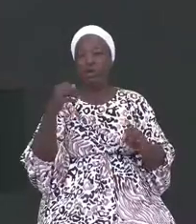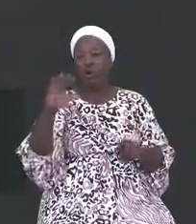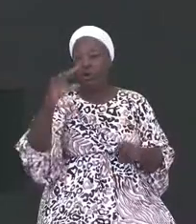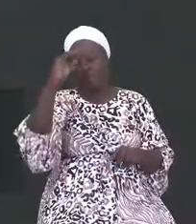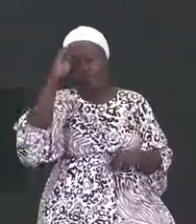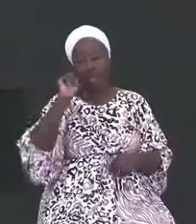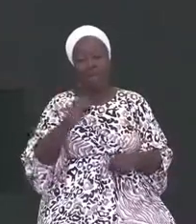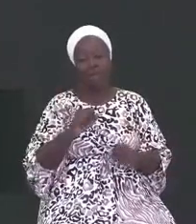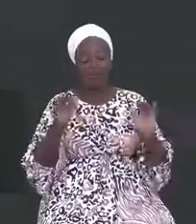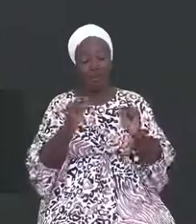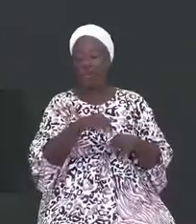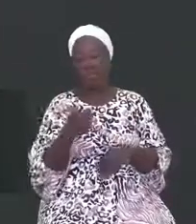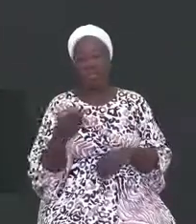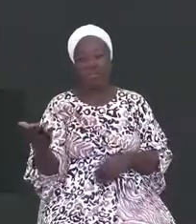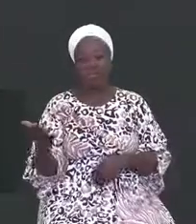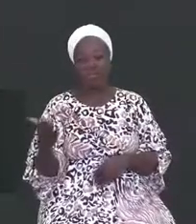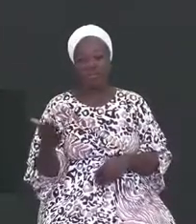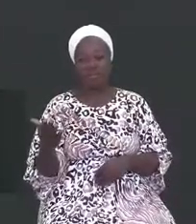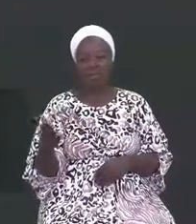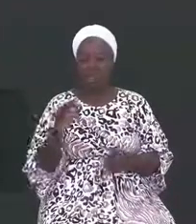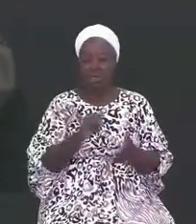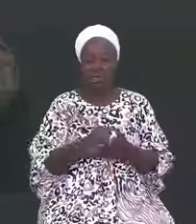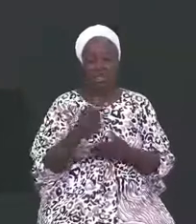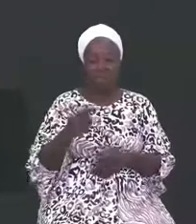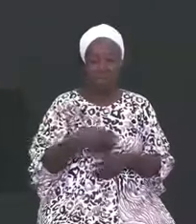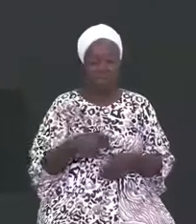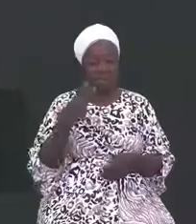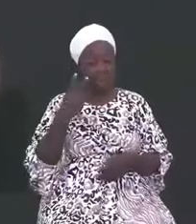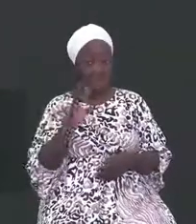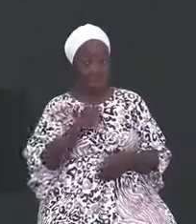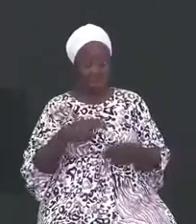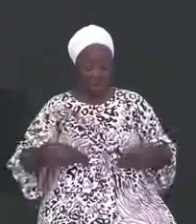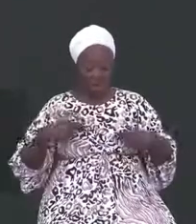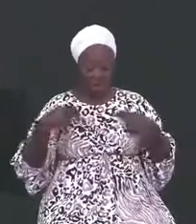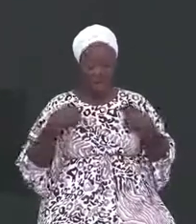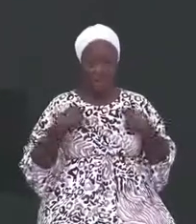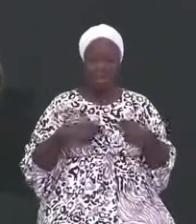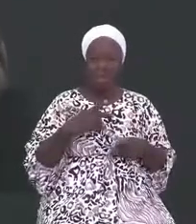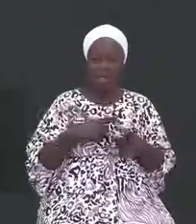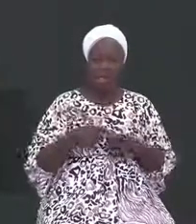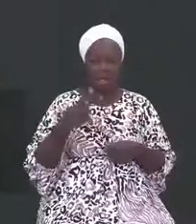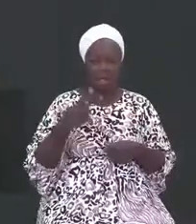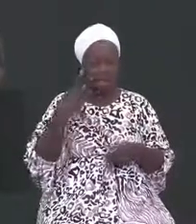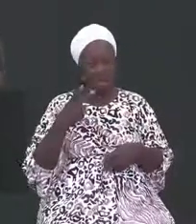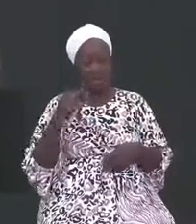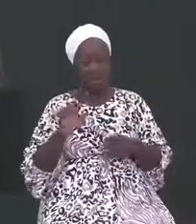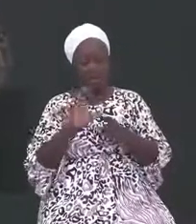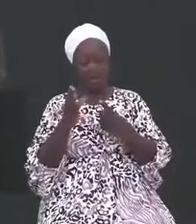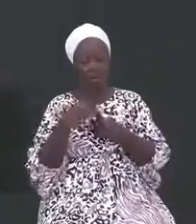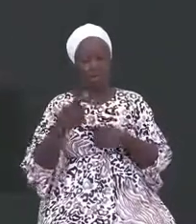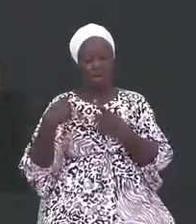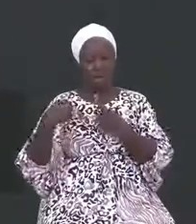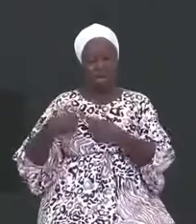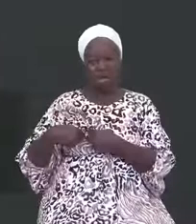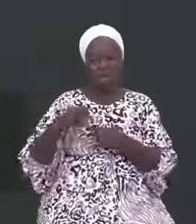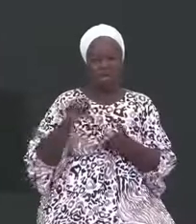santé, les instruments le font. Nous mesurons la condition du cœur